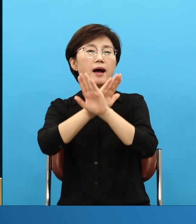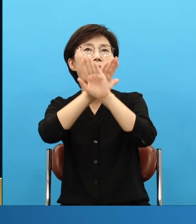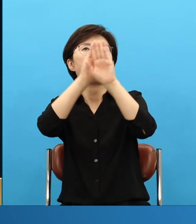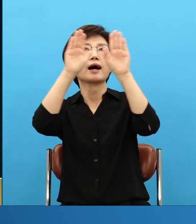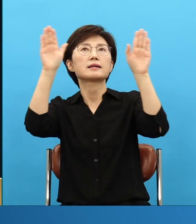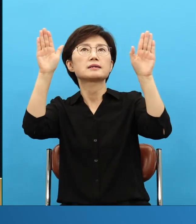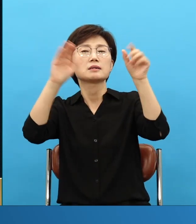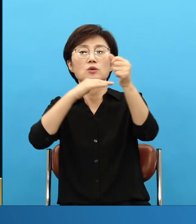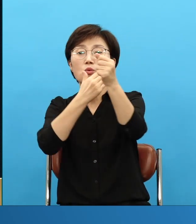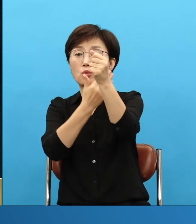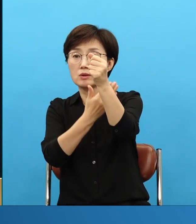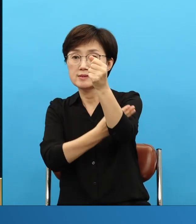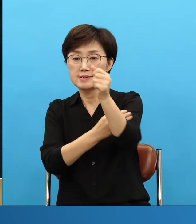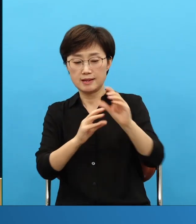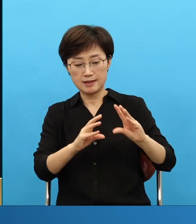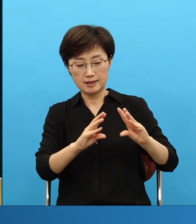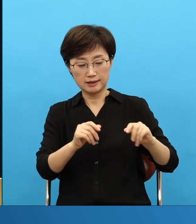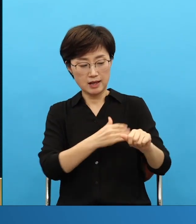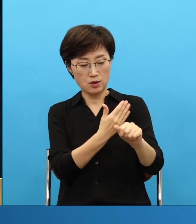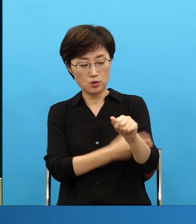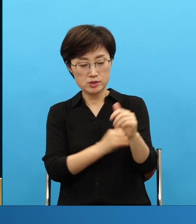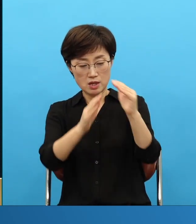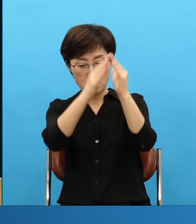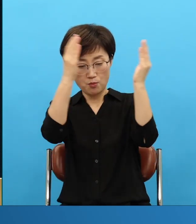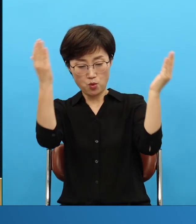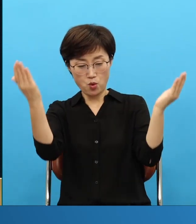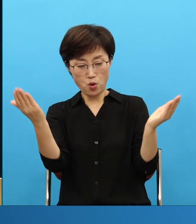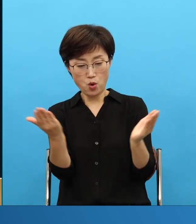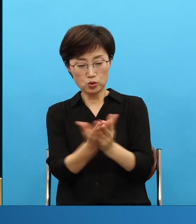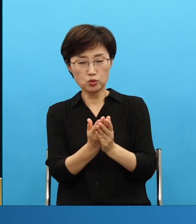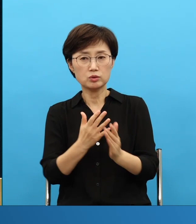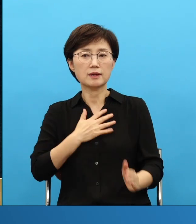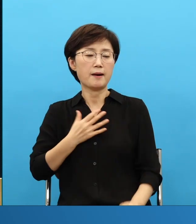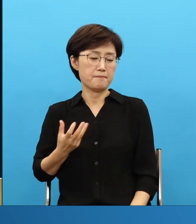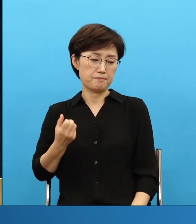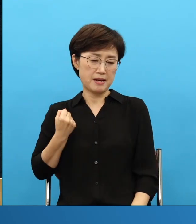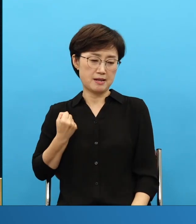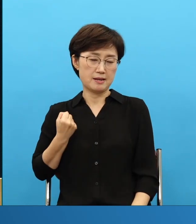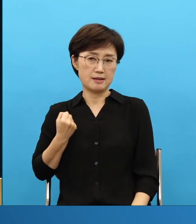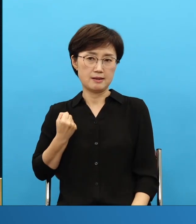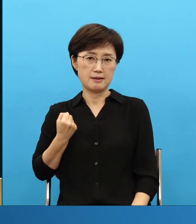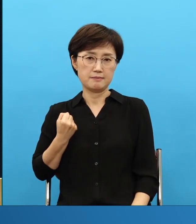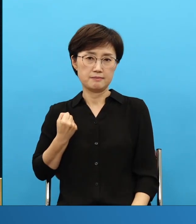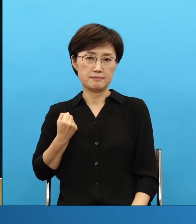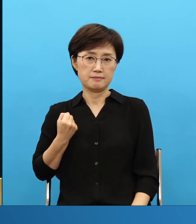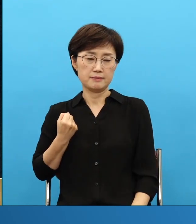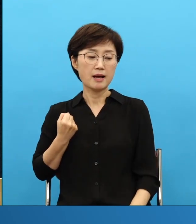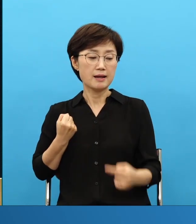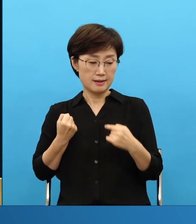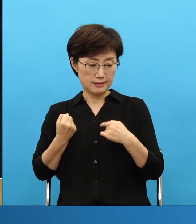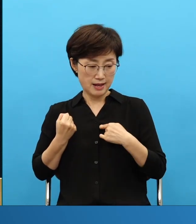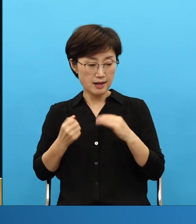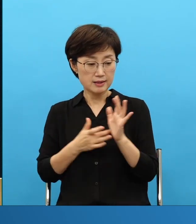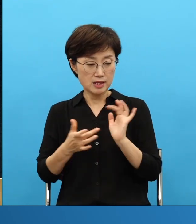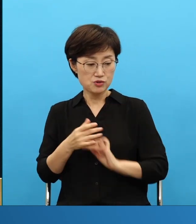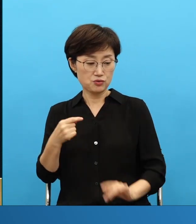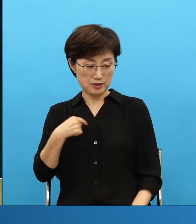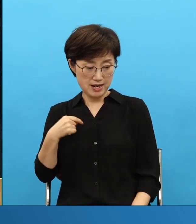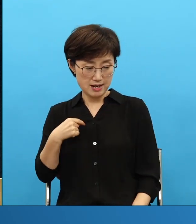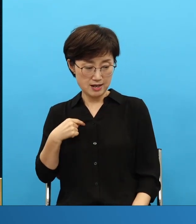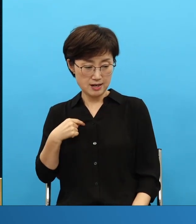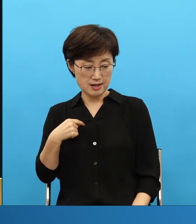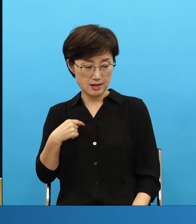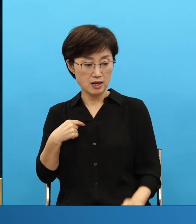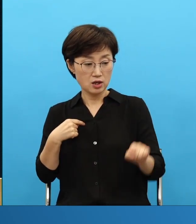땅의 모든 권세를 내게 주셨다. all authority in heaven and on earth has been given to me. 내가 세상 끝날까지 너와 항상